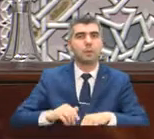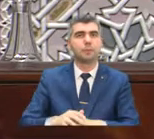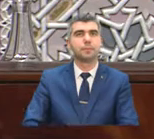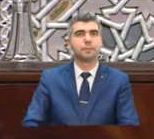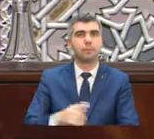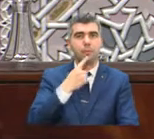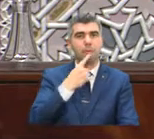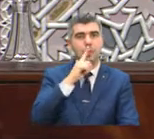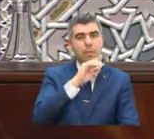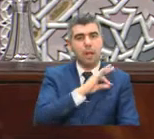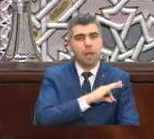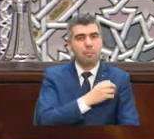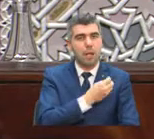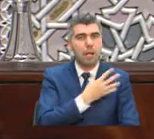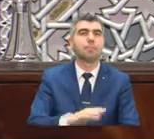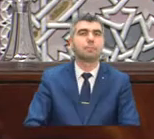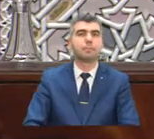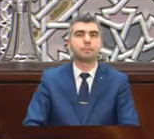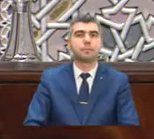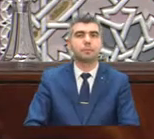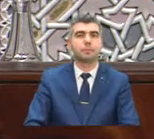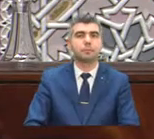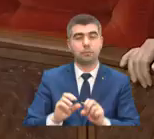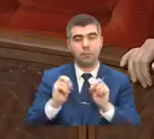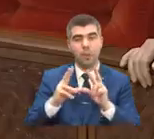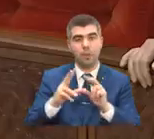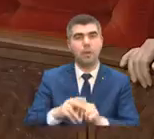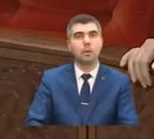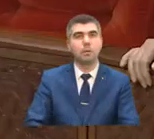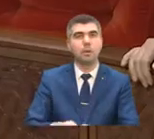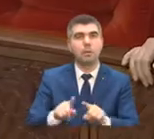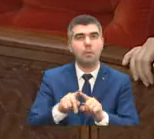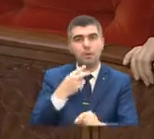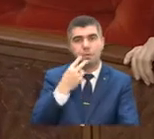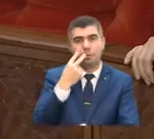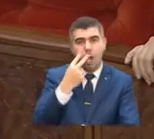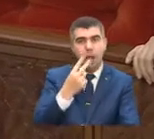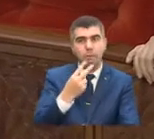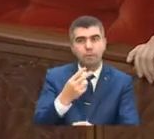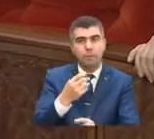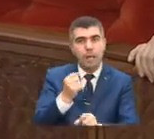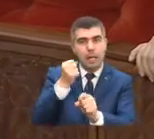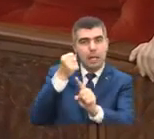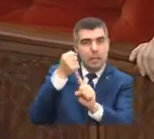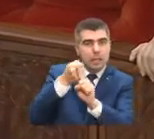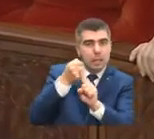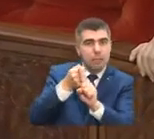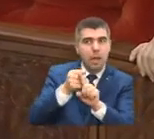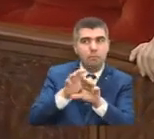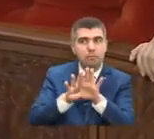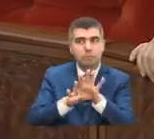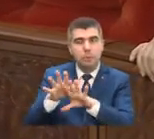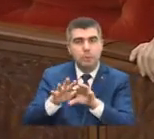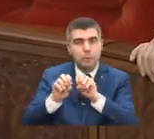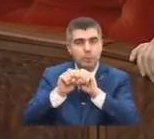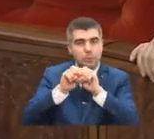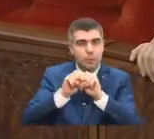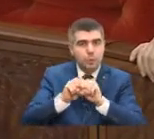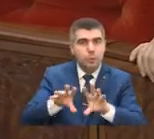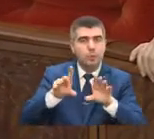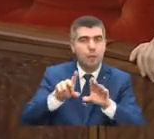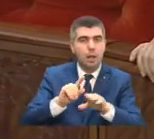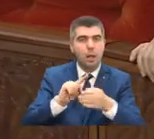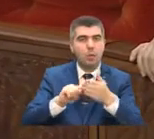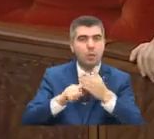الرحمن الرحيم. طبعا لما كنشوفوا حجم الصفقات ديال الكهرباء في العالم القروي بالمئات